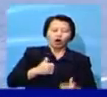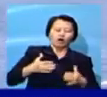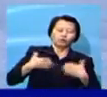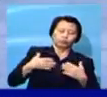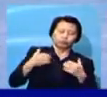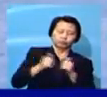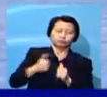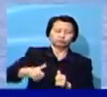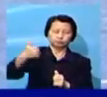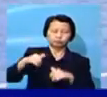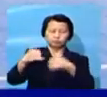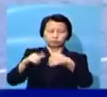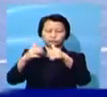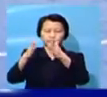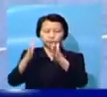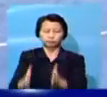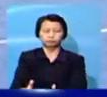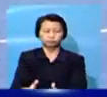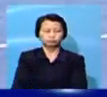prestasi